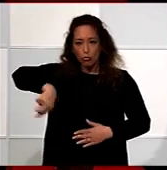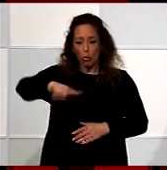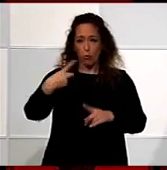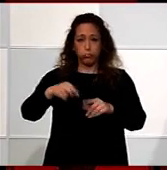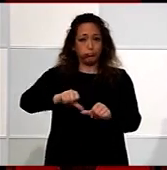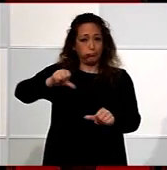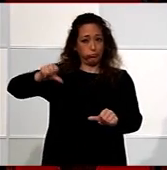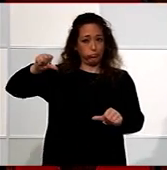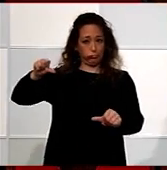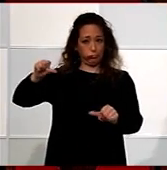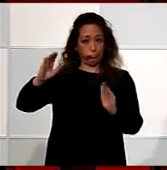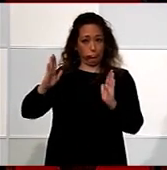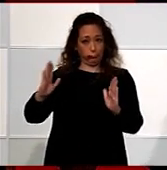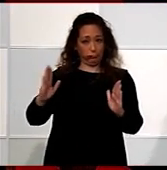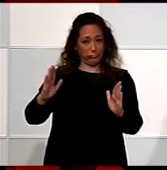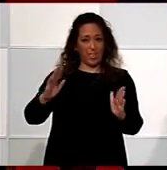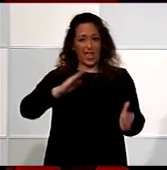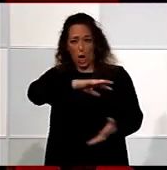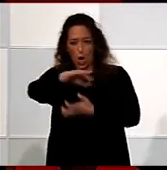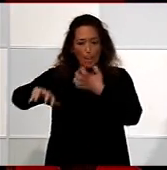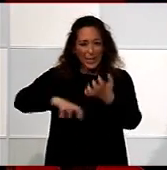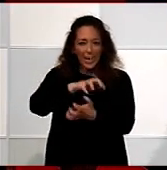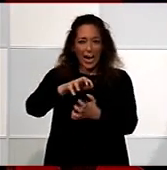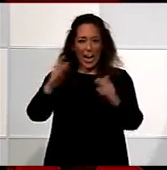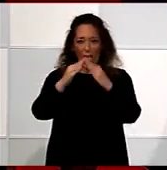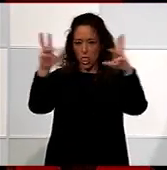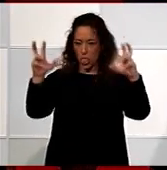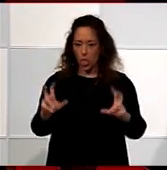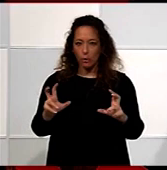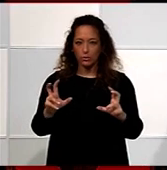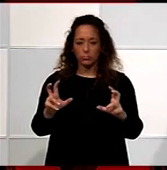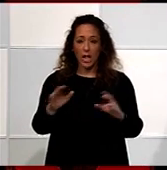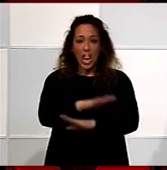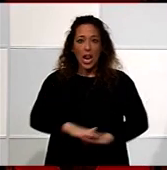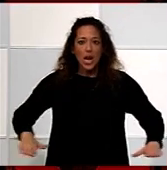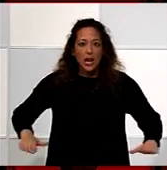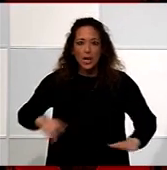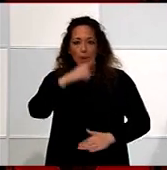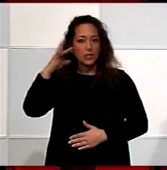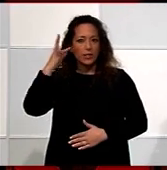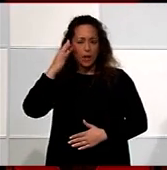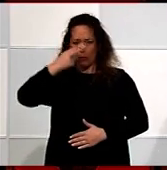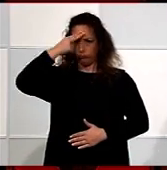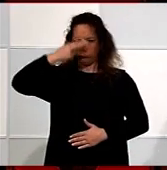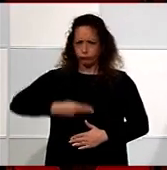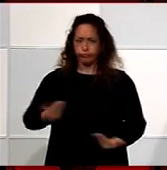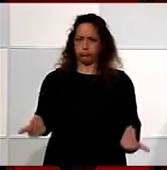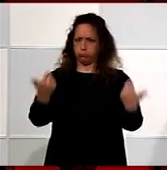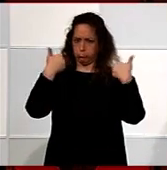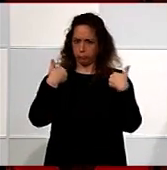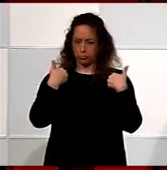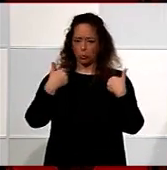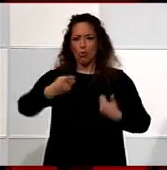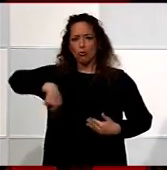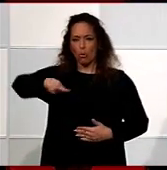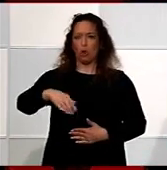mesos, especialment durant els temps complicats del confinament. Els nens i nenes han sigut molt responsables, han sigut molt conscients des del primer dia